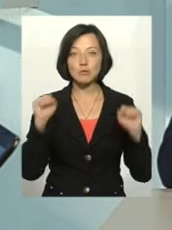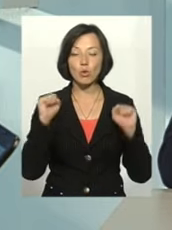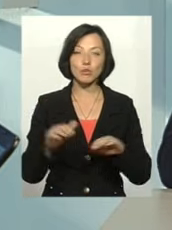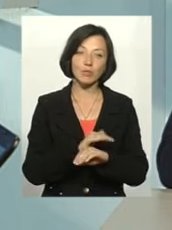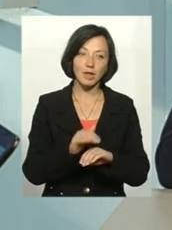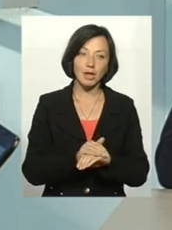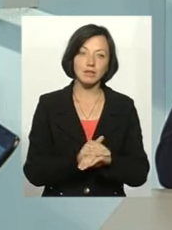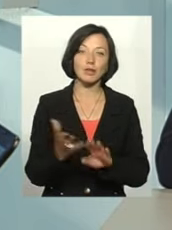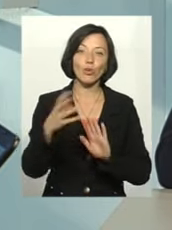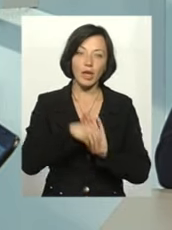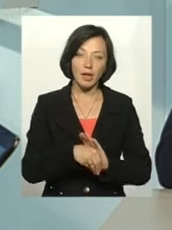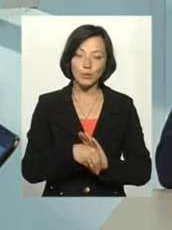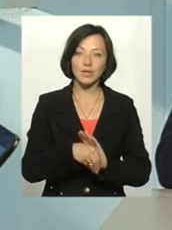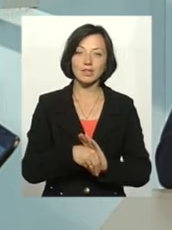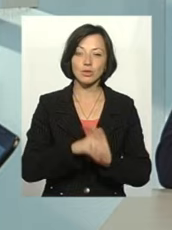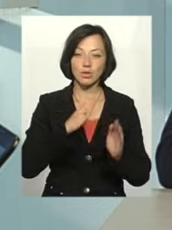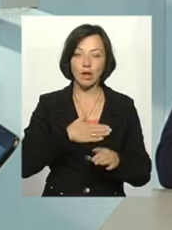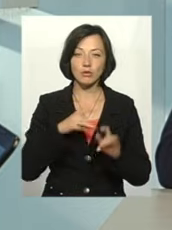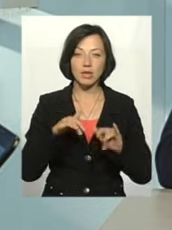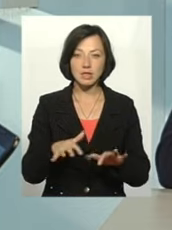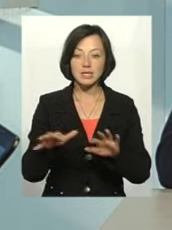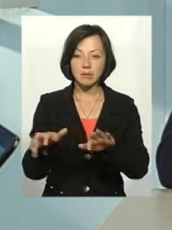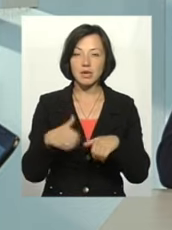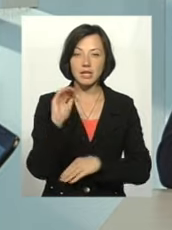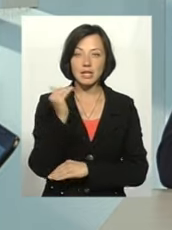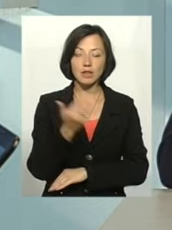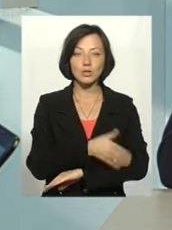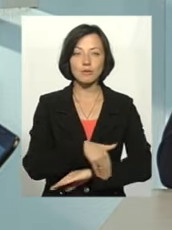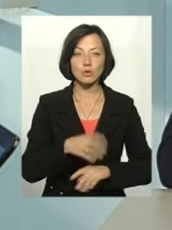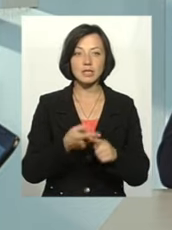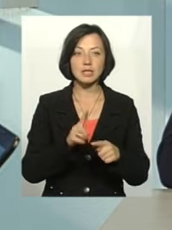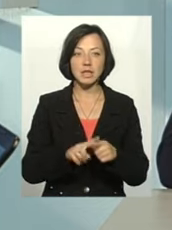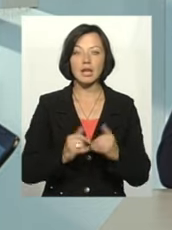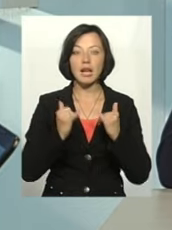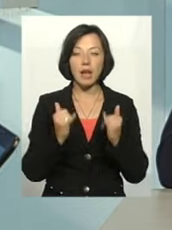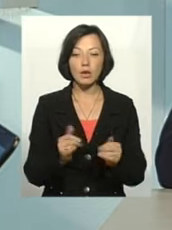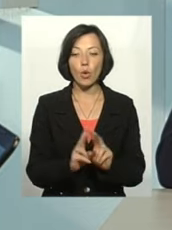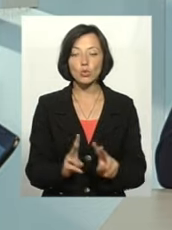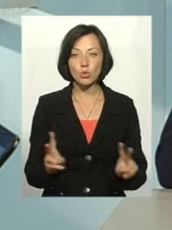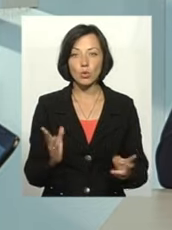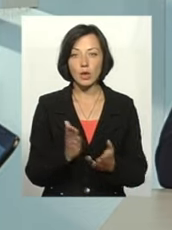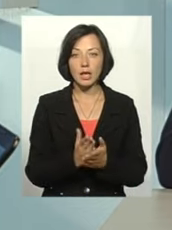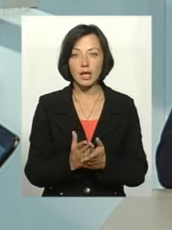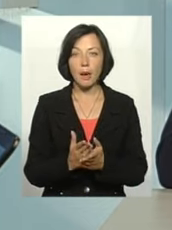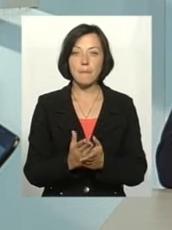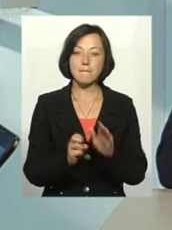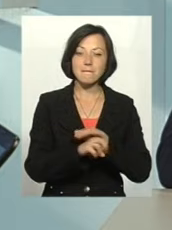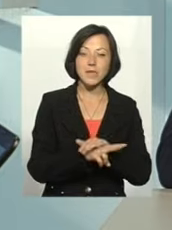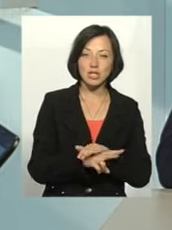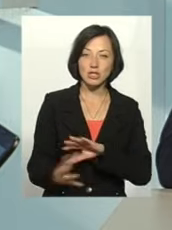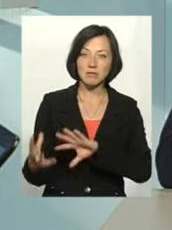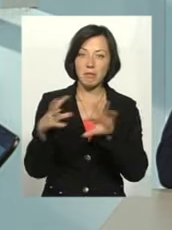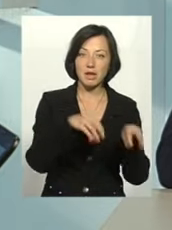ласка, доєднуйтесь, долучайтеся до нашої акції, забередите нас вулиці. Тобто це саме для тих, хто є біженцем, переселенцем,